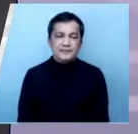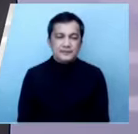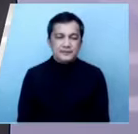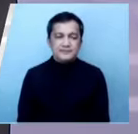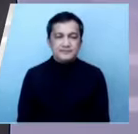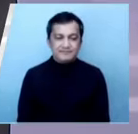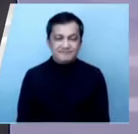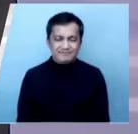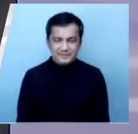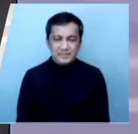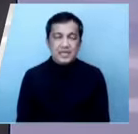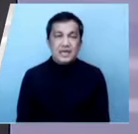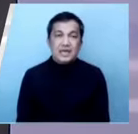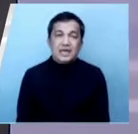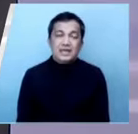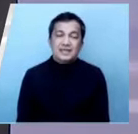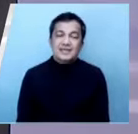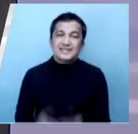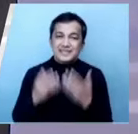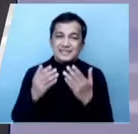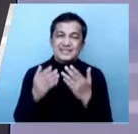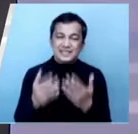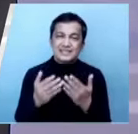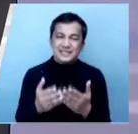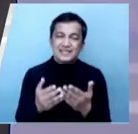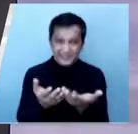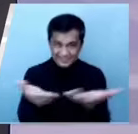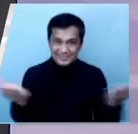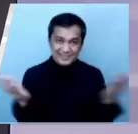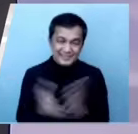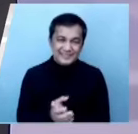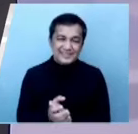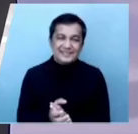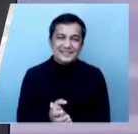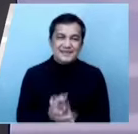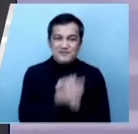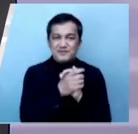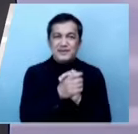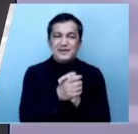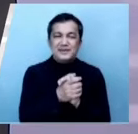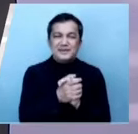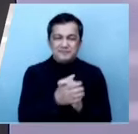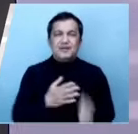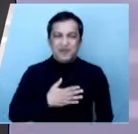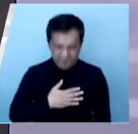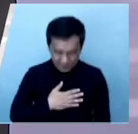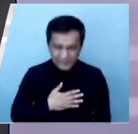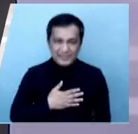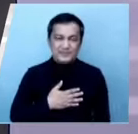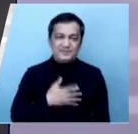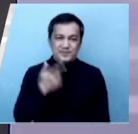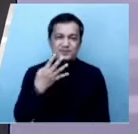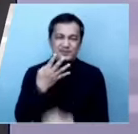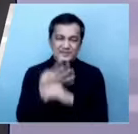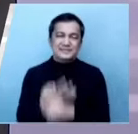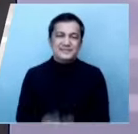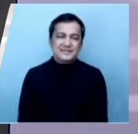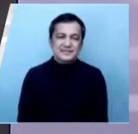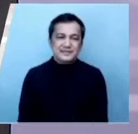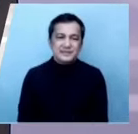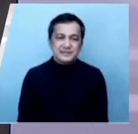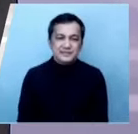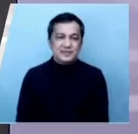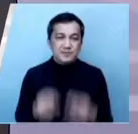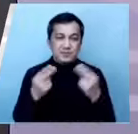Muli, maraming salamat po sa inyong lahat. Mabuhay ang 24 oras. At yan ang mga balita ngayong